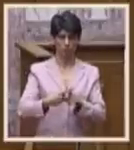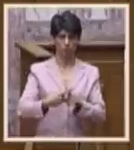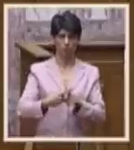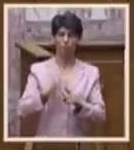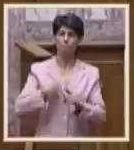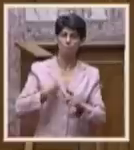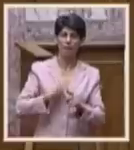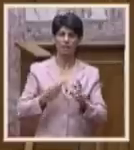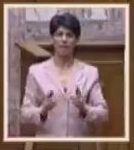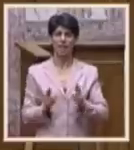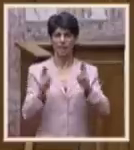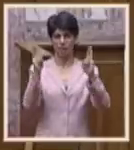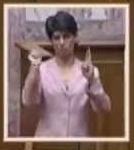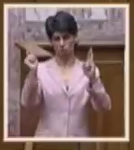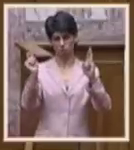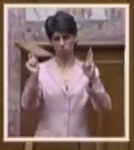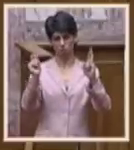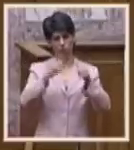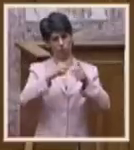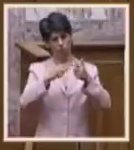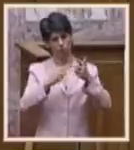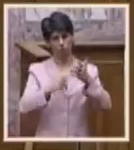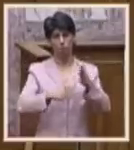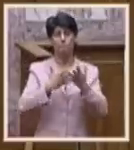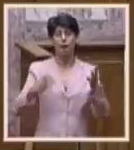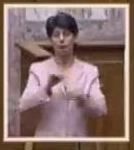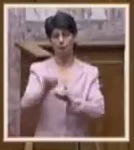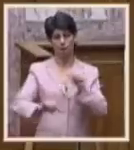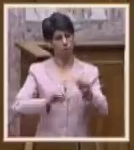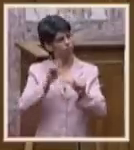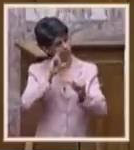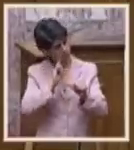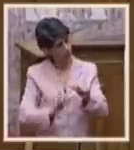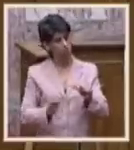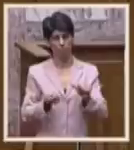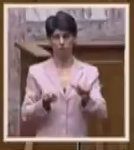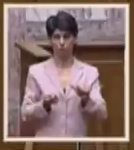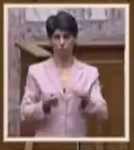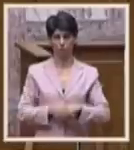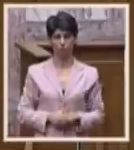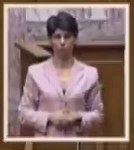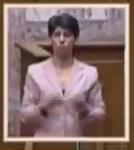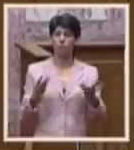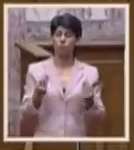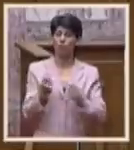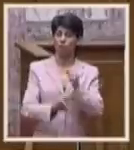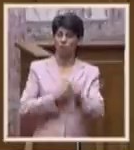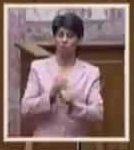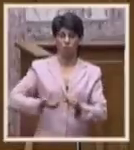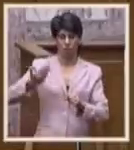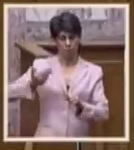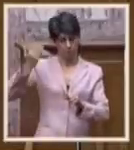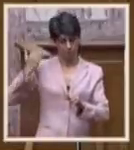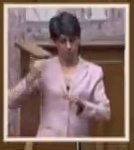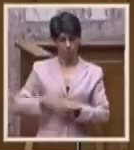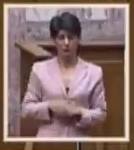ενεργειακή πολιτική. Είναι αυτές μερικές από τις μεγάλες αλλαγές που έπρεπε να είχαν γίνει πολλά χρόνια πριν. Είναι αλλαγές